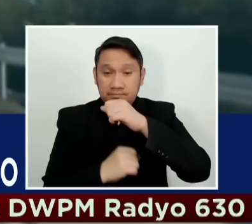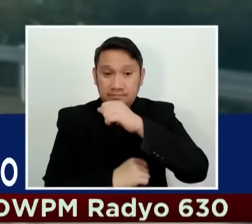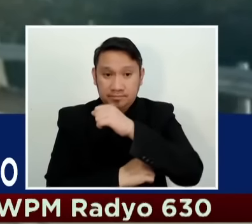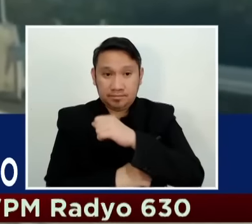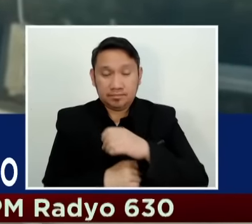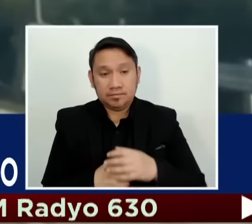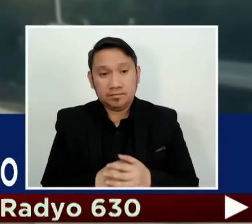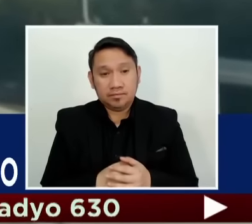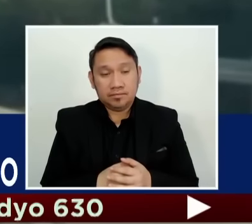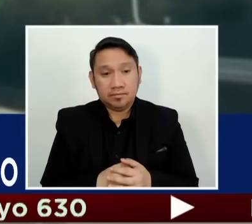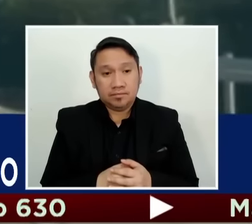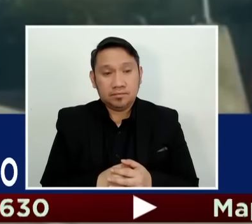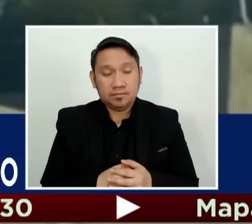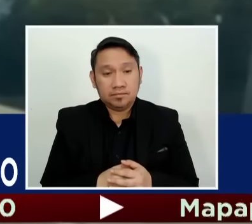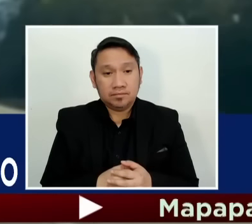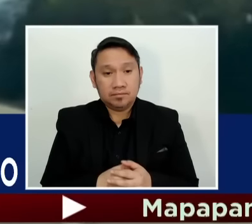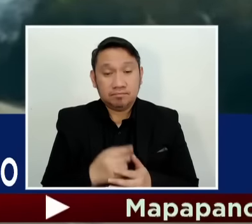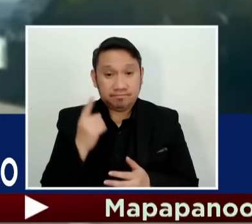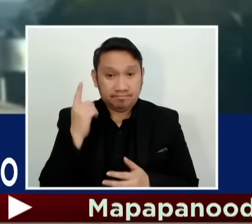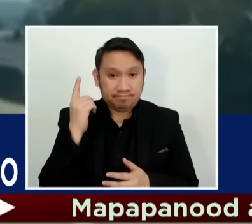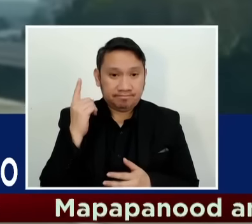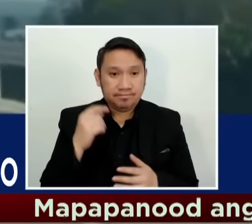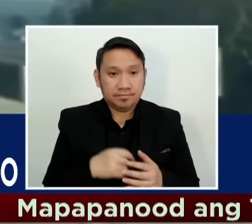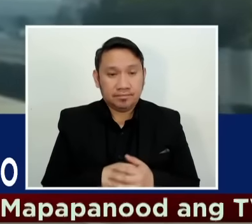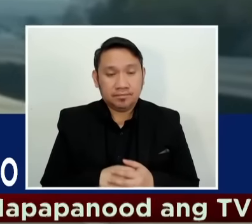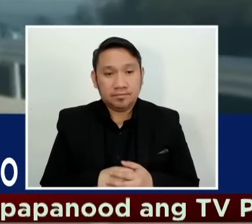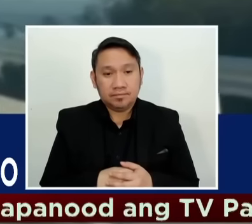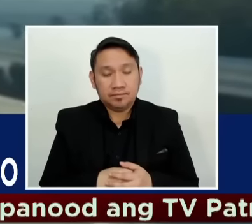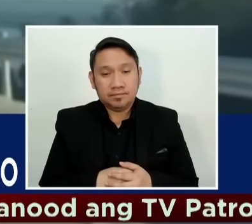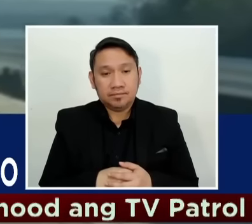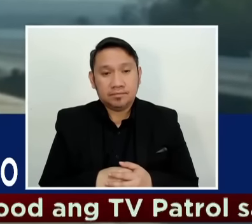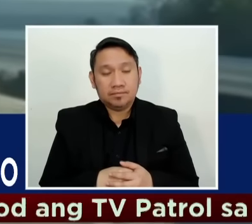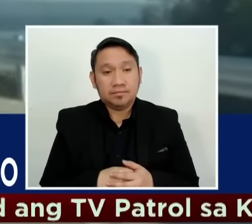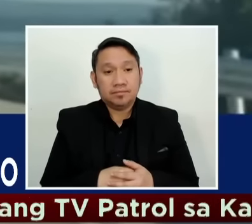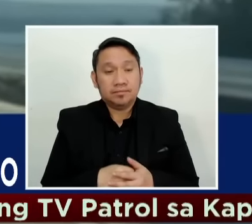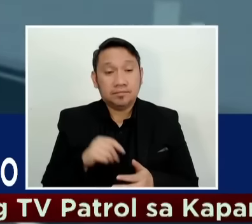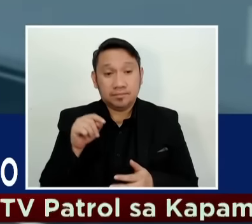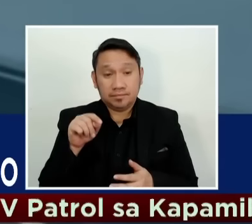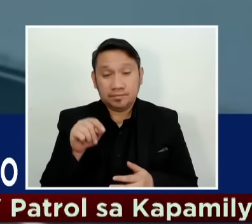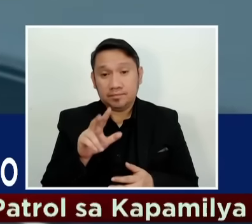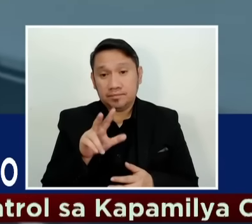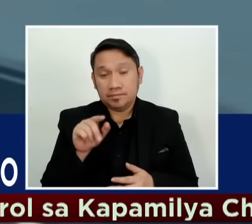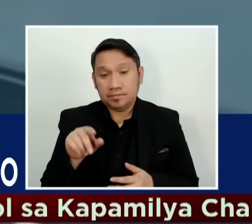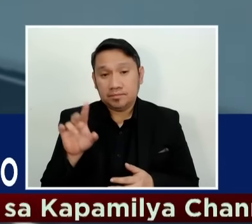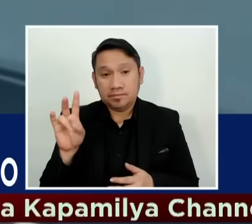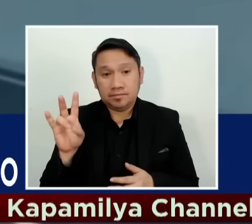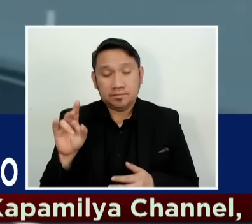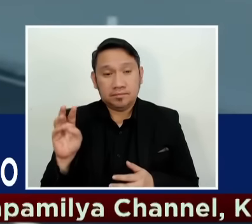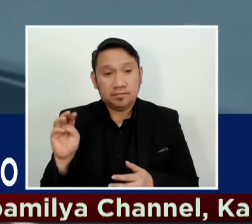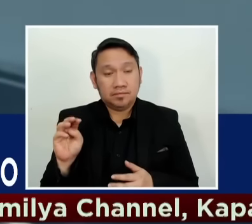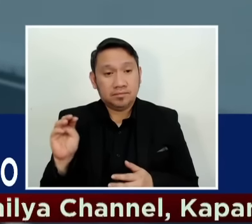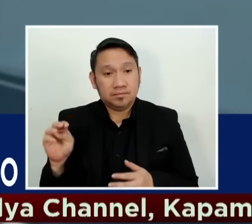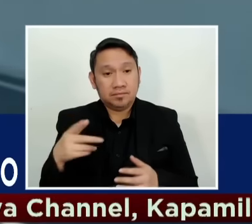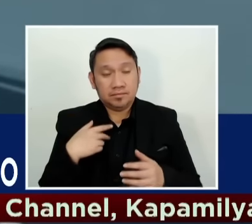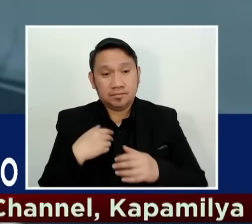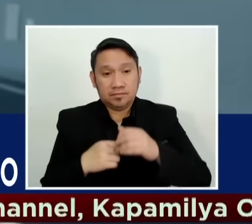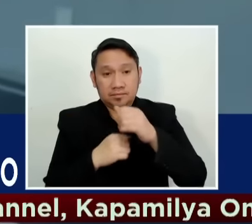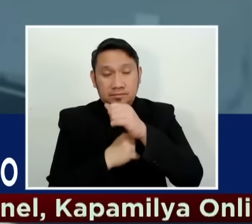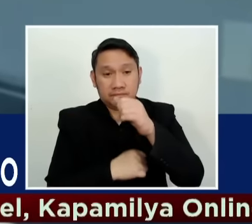sa bayan ng Tubod at Tangub, Misamis Occidental. Itinuturing ang 3.17 kilometer na tulay